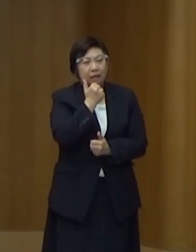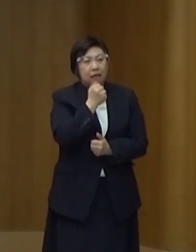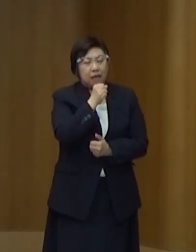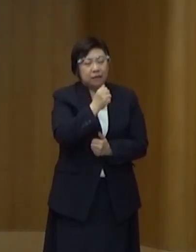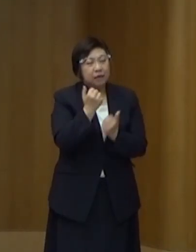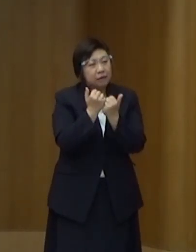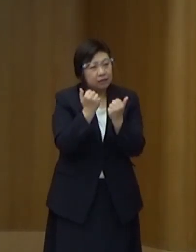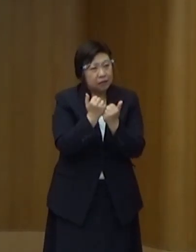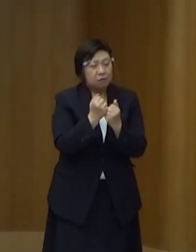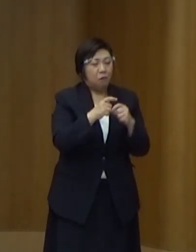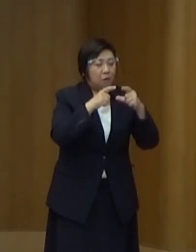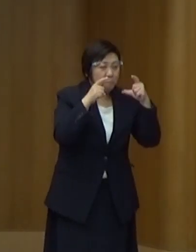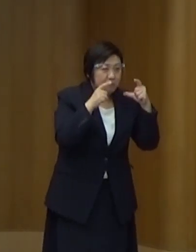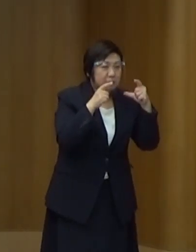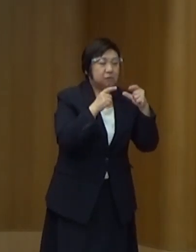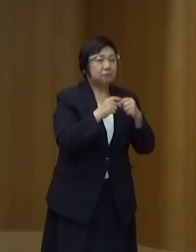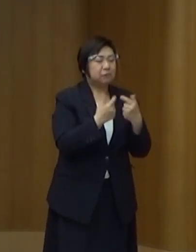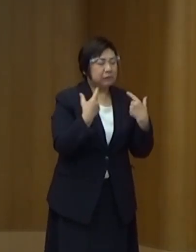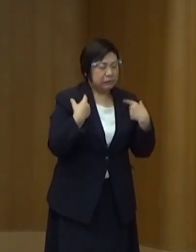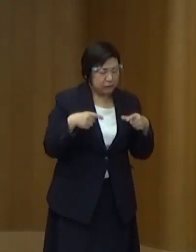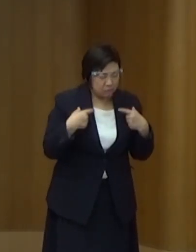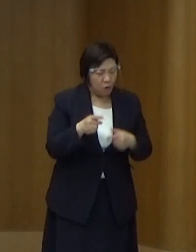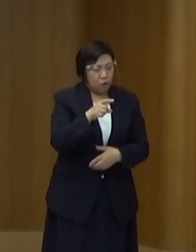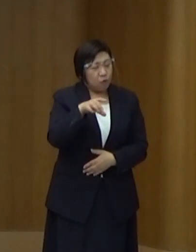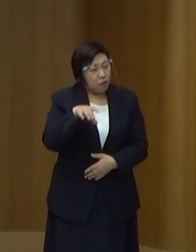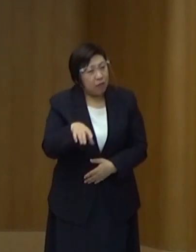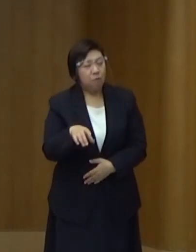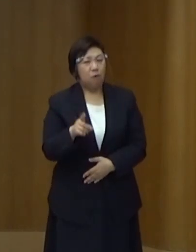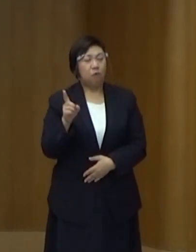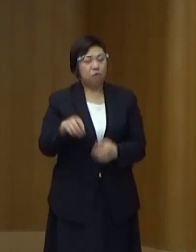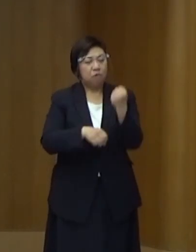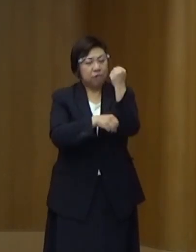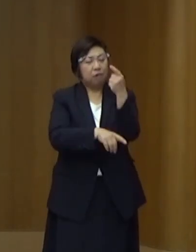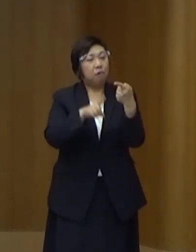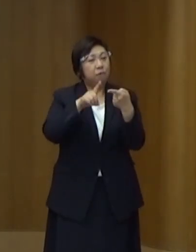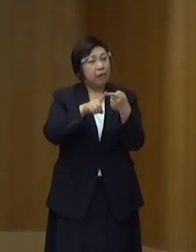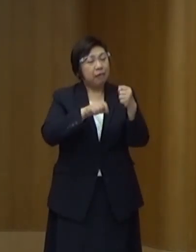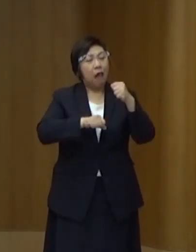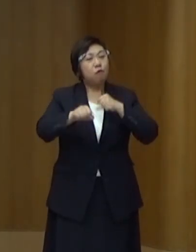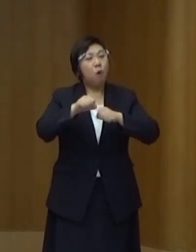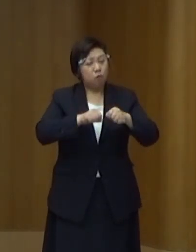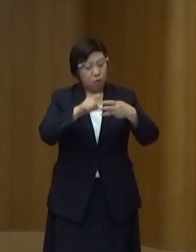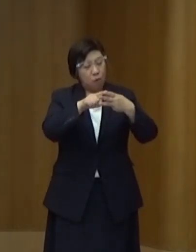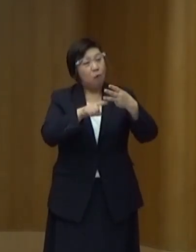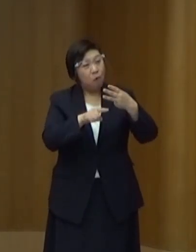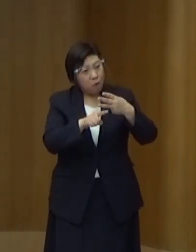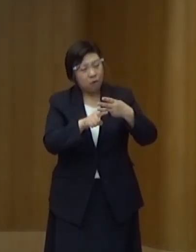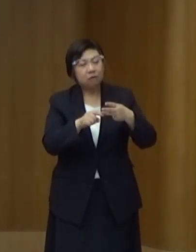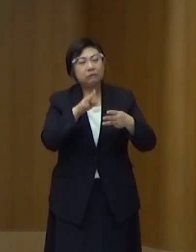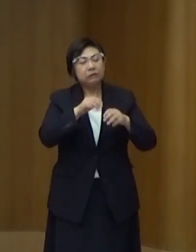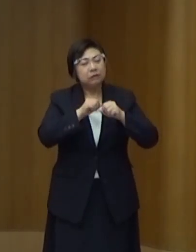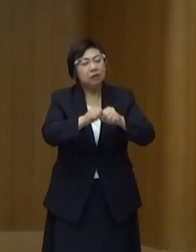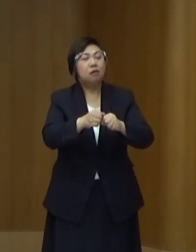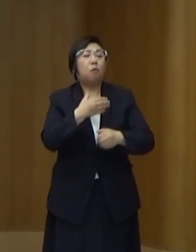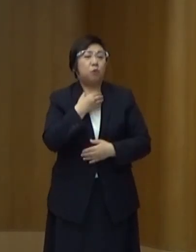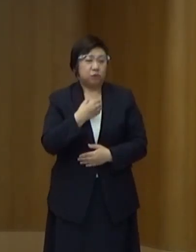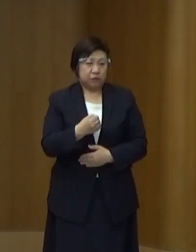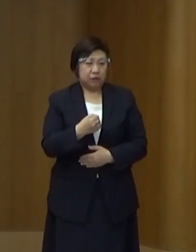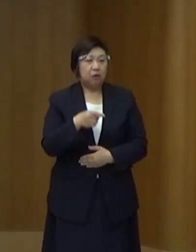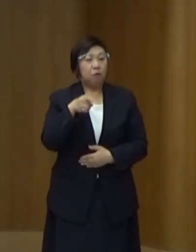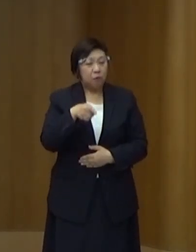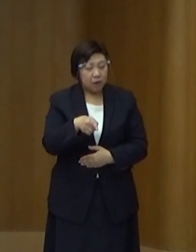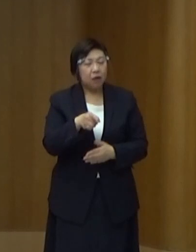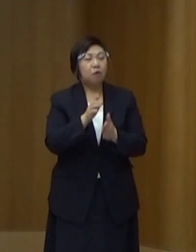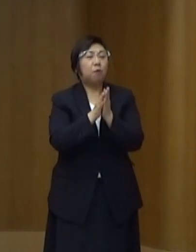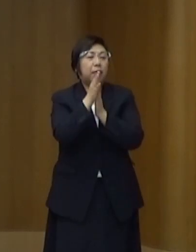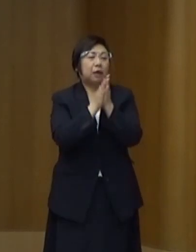用、いつでもどこでもこういった基本的な行動について実践をしていただくこと、このことをお願いし